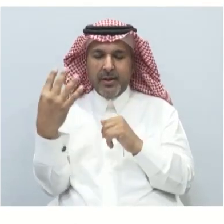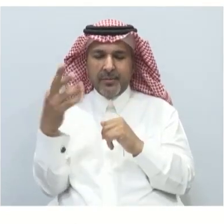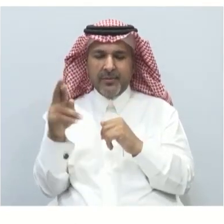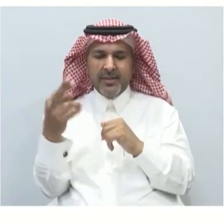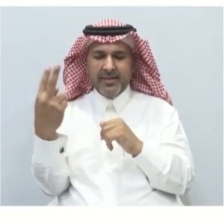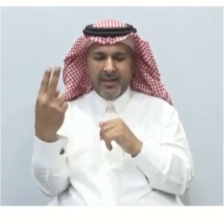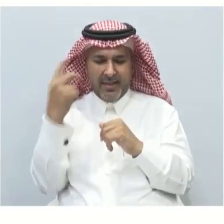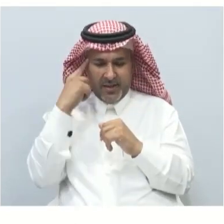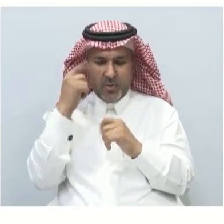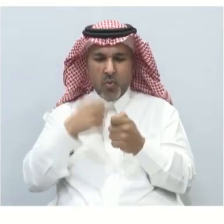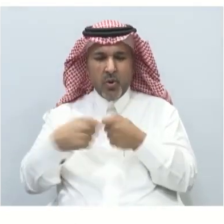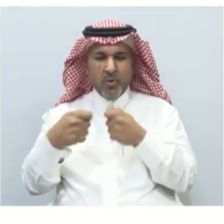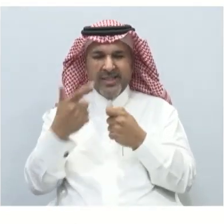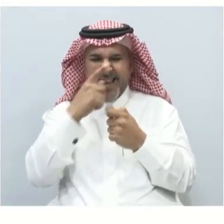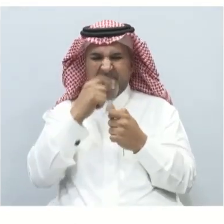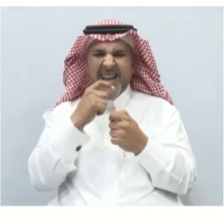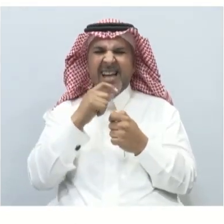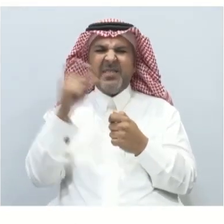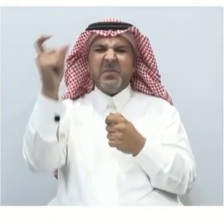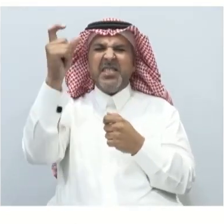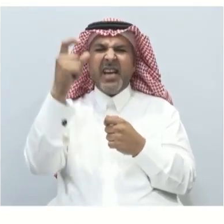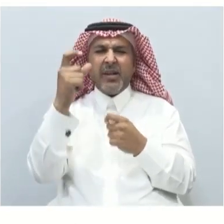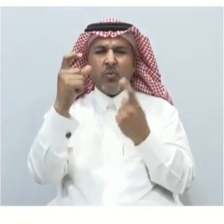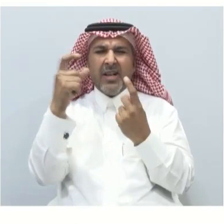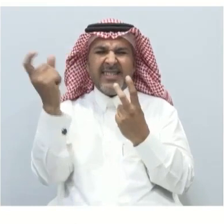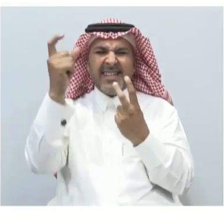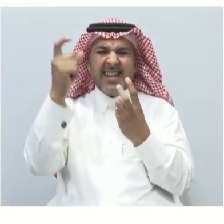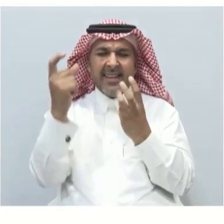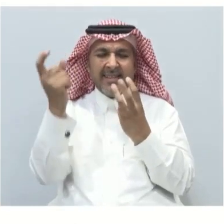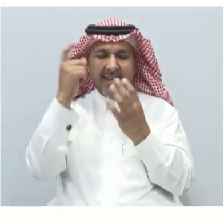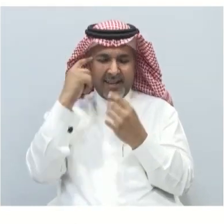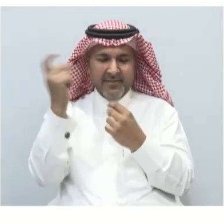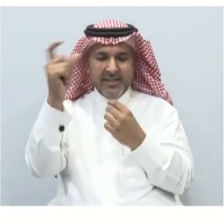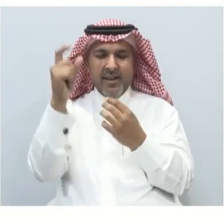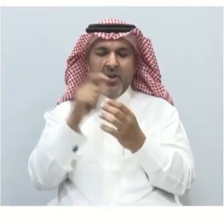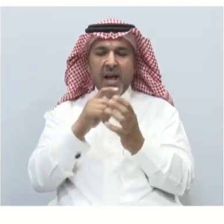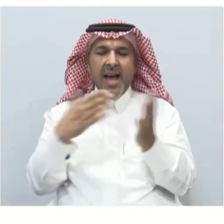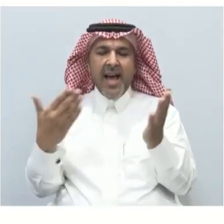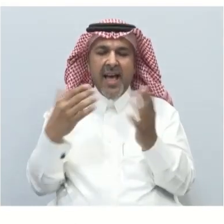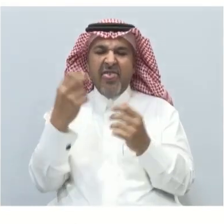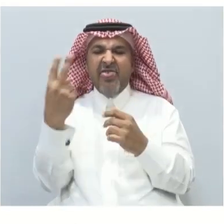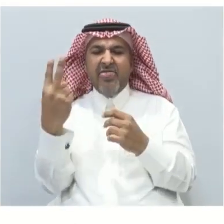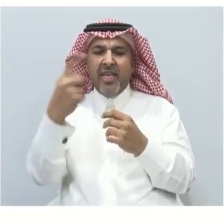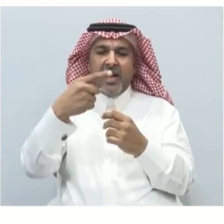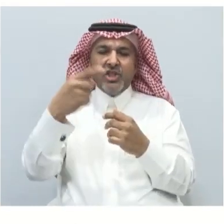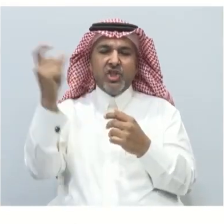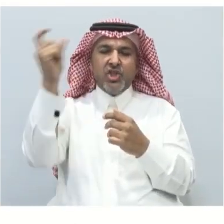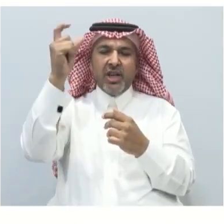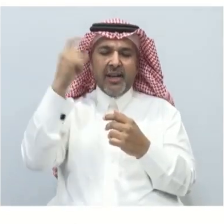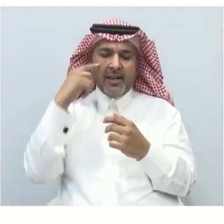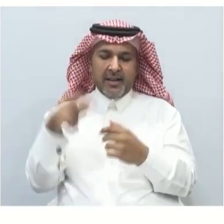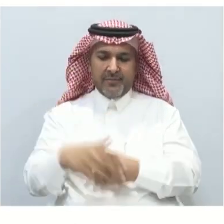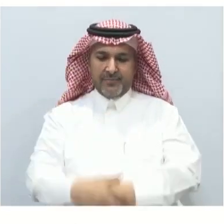مره سنويا عندي اذا ال تساوي 12 وعدد السنوات اللي هي تي كم